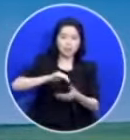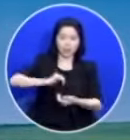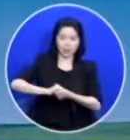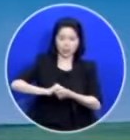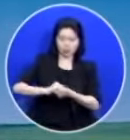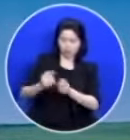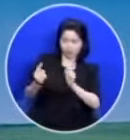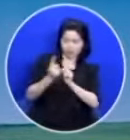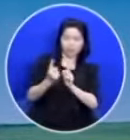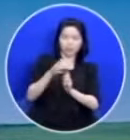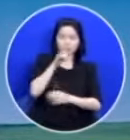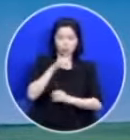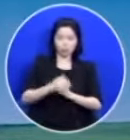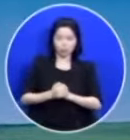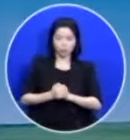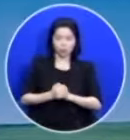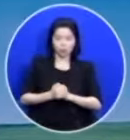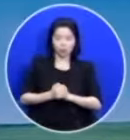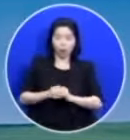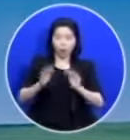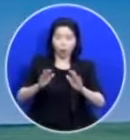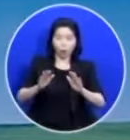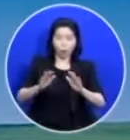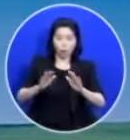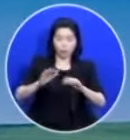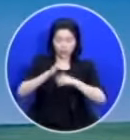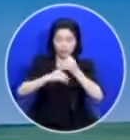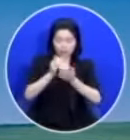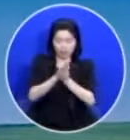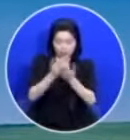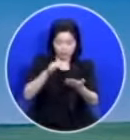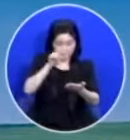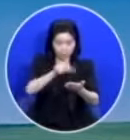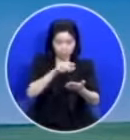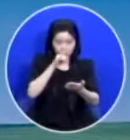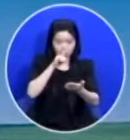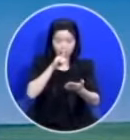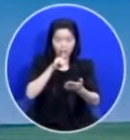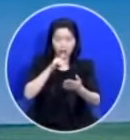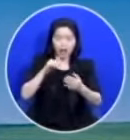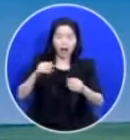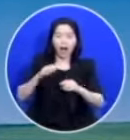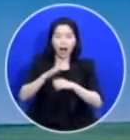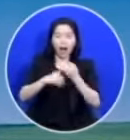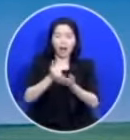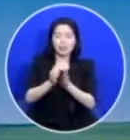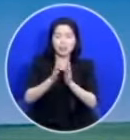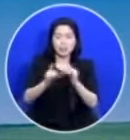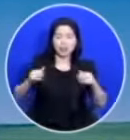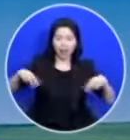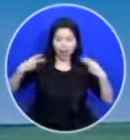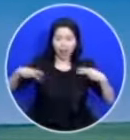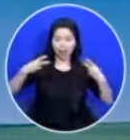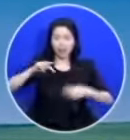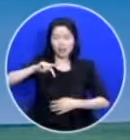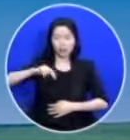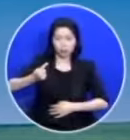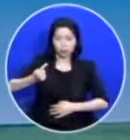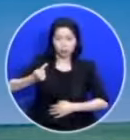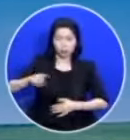직면에 있습니다 오늘 본문에 선지자 엘리야에게 믿음의 한계에